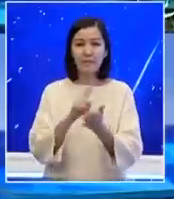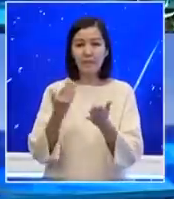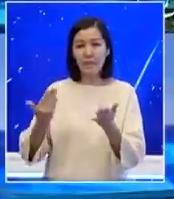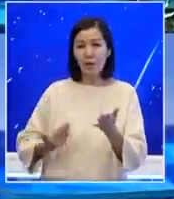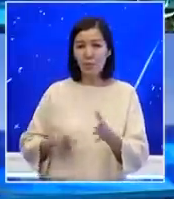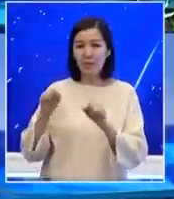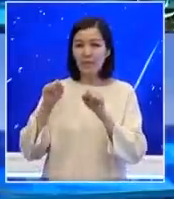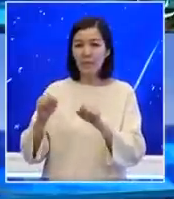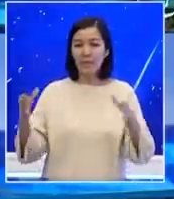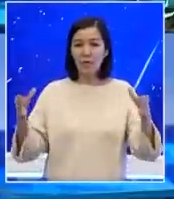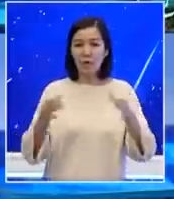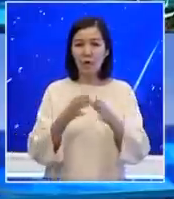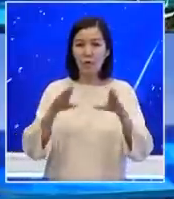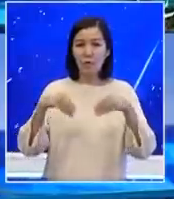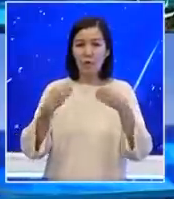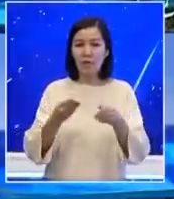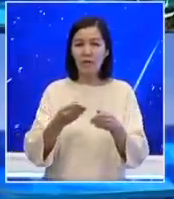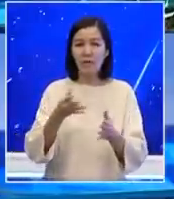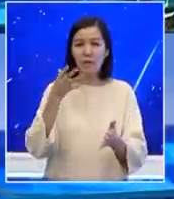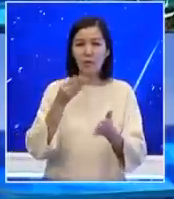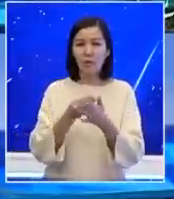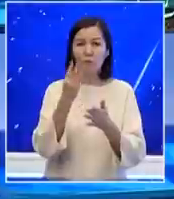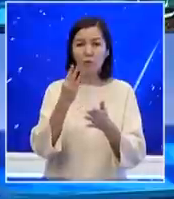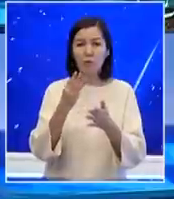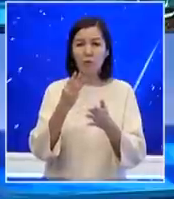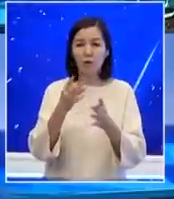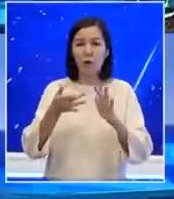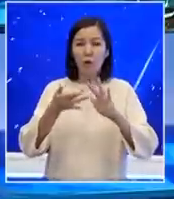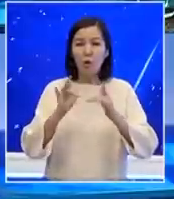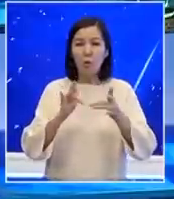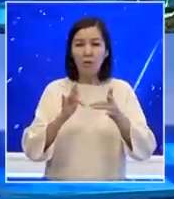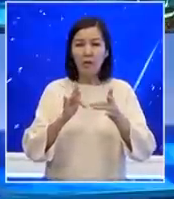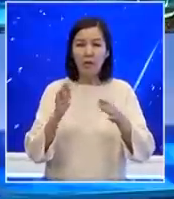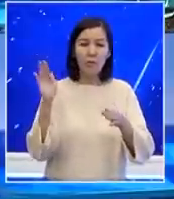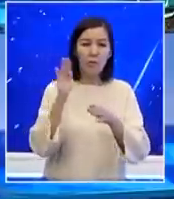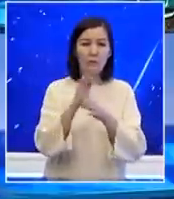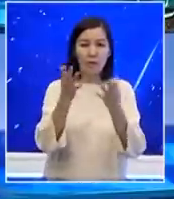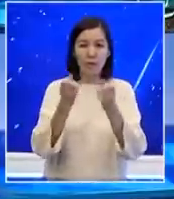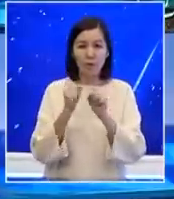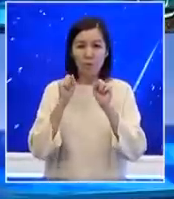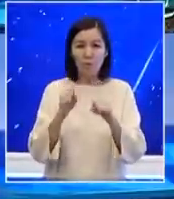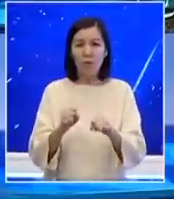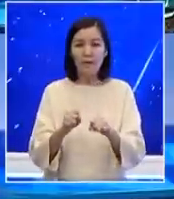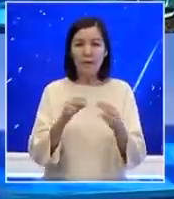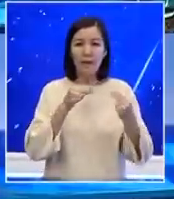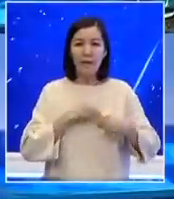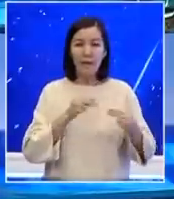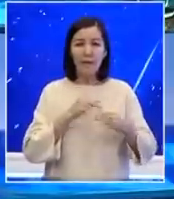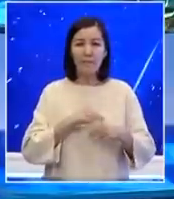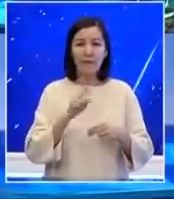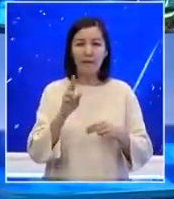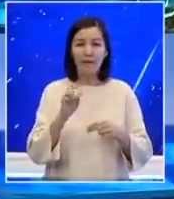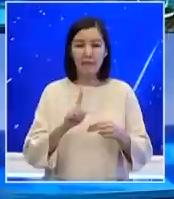Міндетті әлеуметтік сақтандыру қорынан берілетін төлемді үш түрлі онлайн қосымша арқылы алуға болады. Олар еңбек.кз